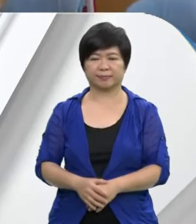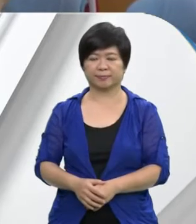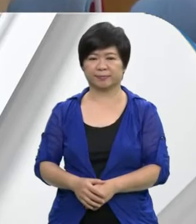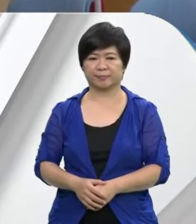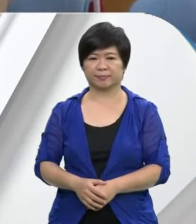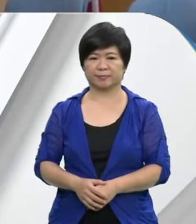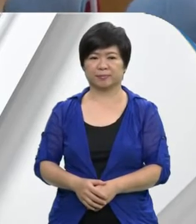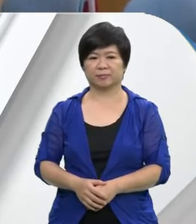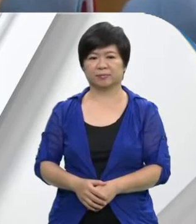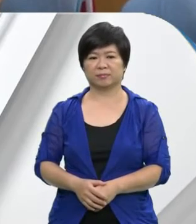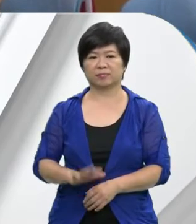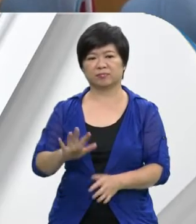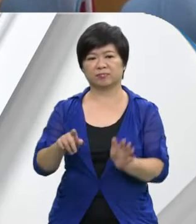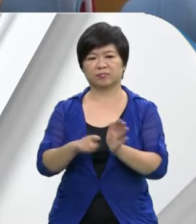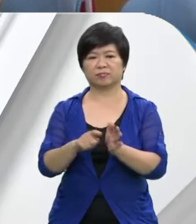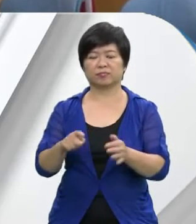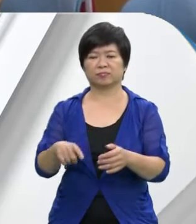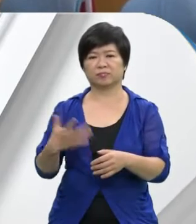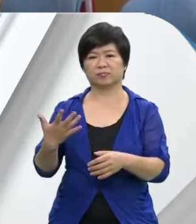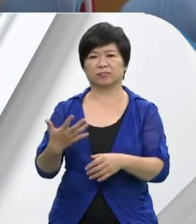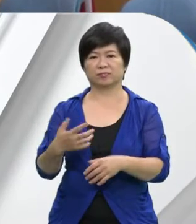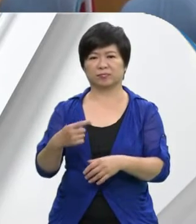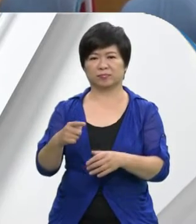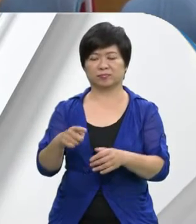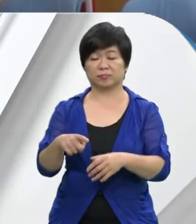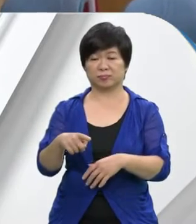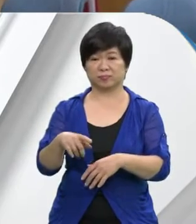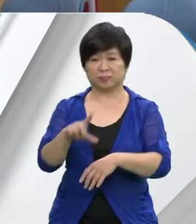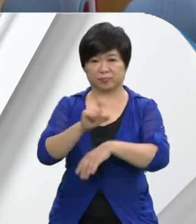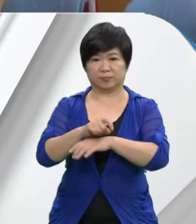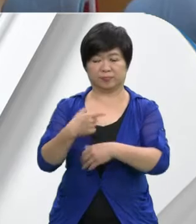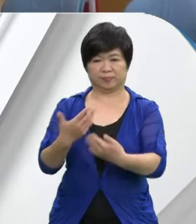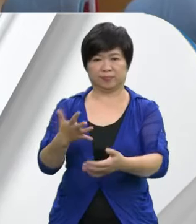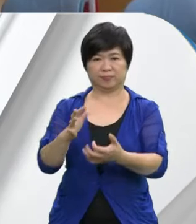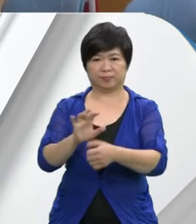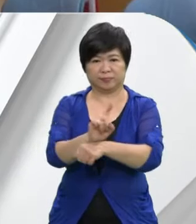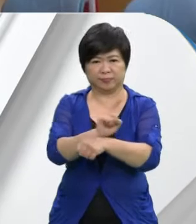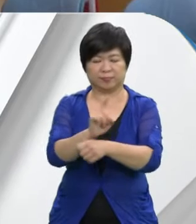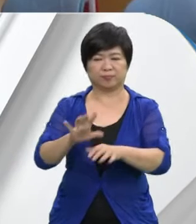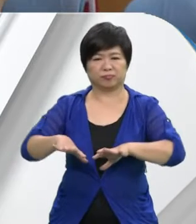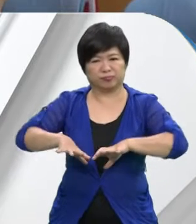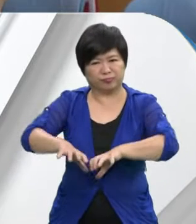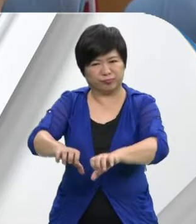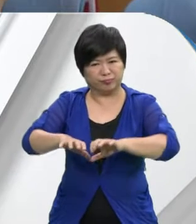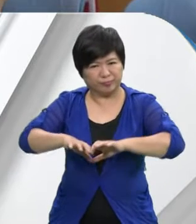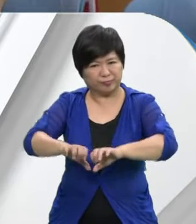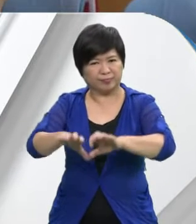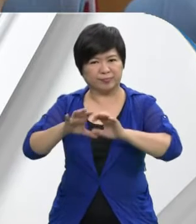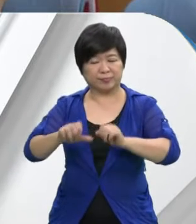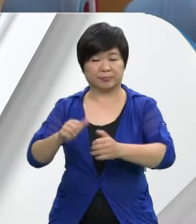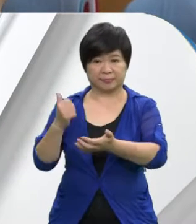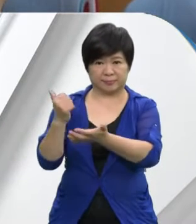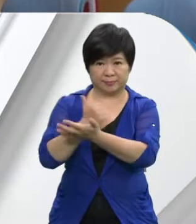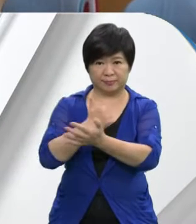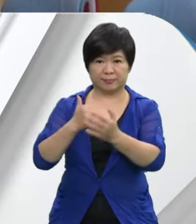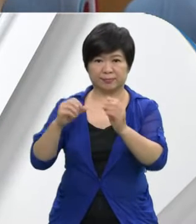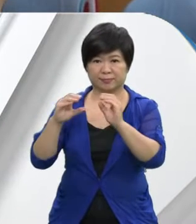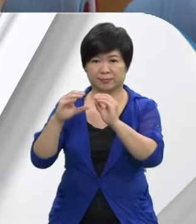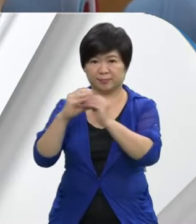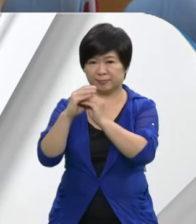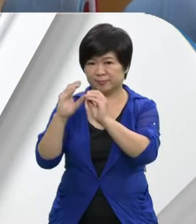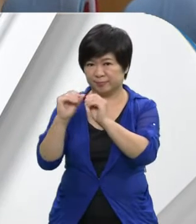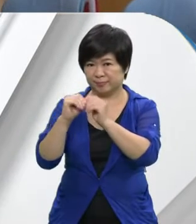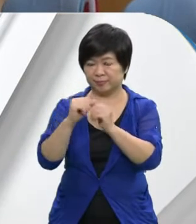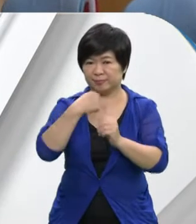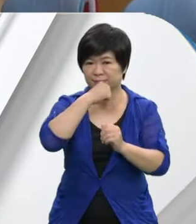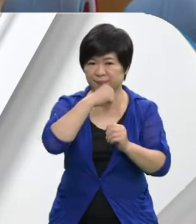会花一节课，就是说让他们去揉面团。那从所谓的进口的这些小麦跟台湾本土的